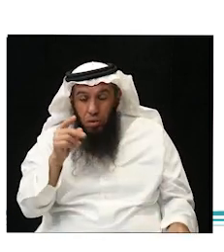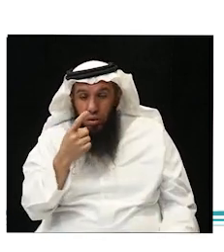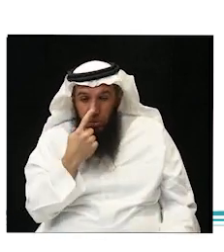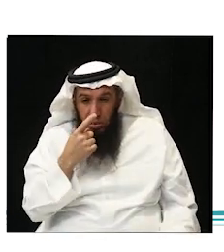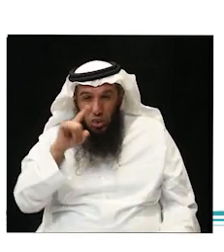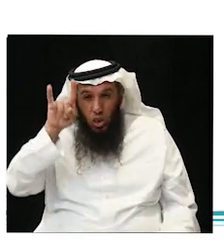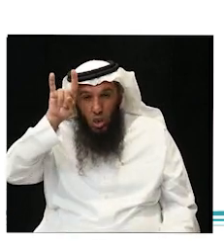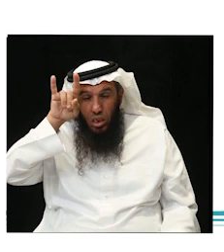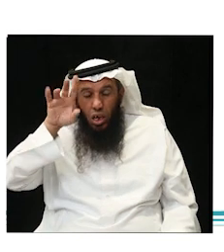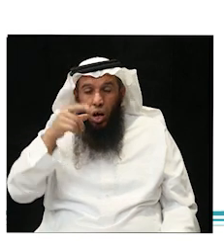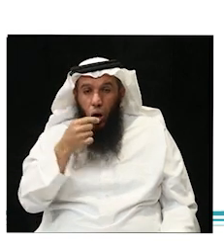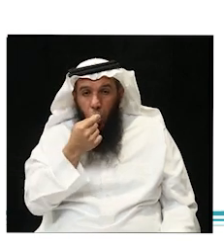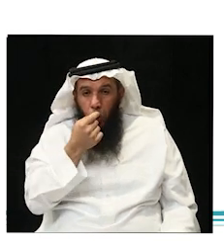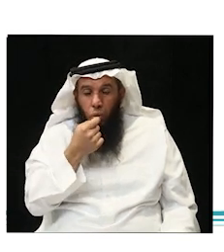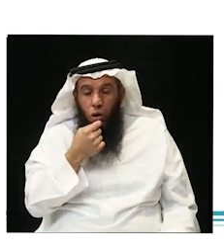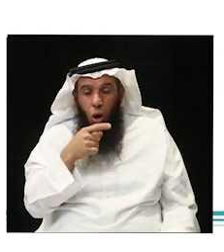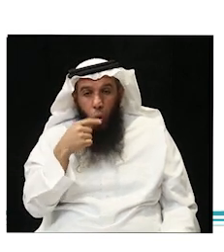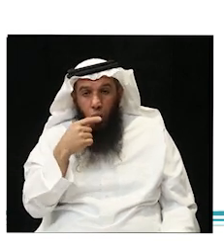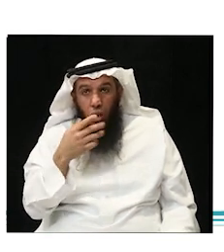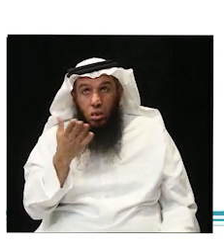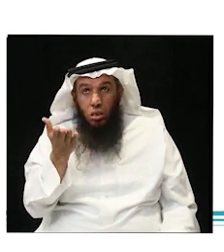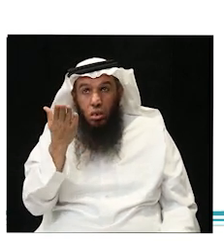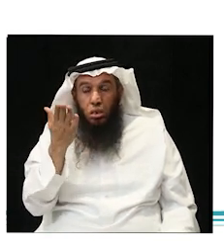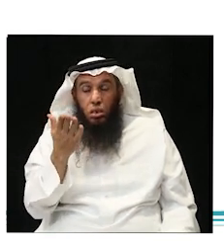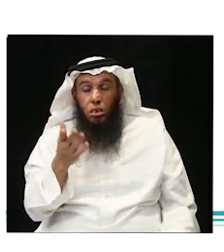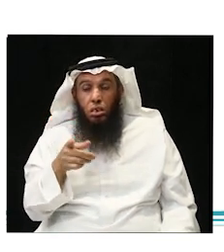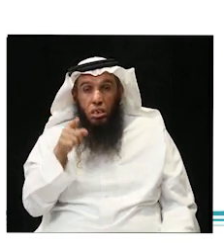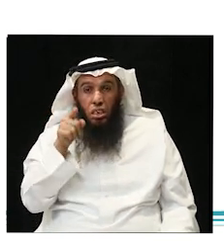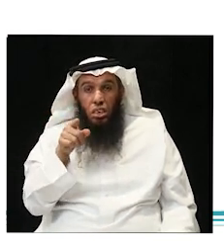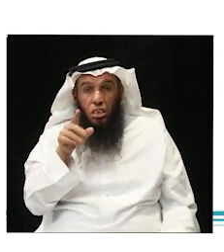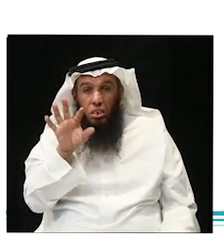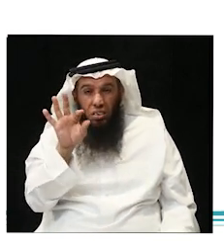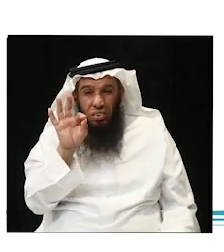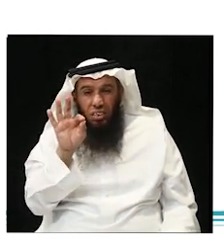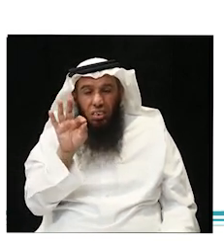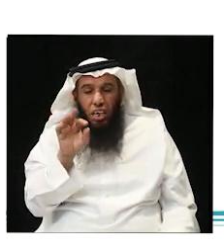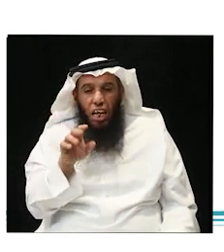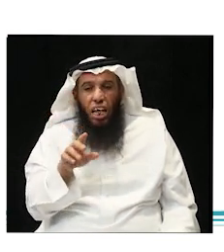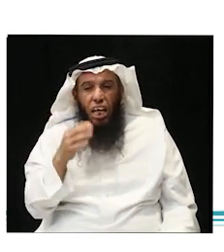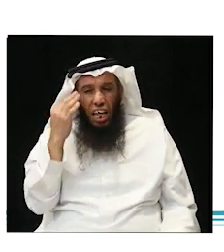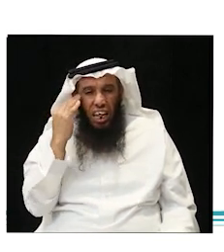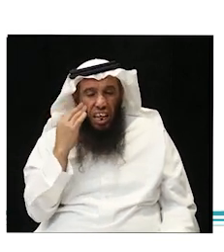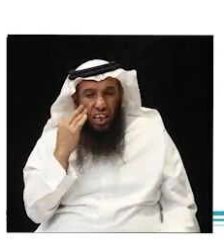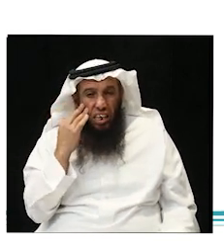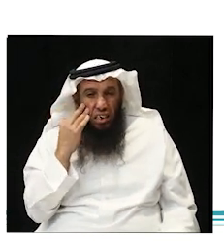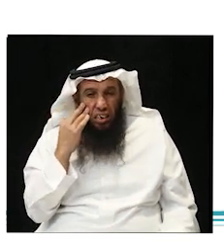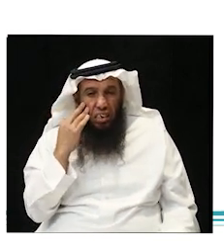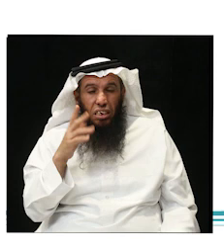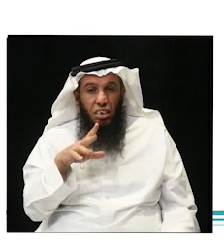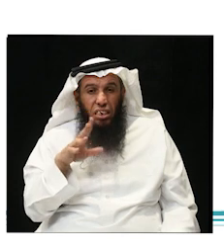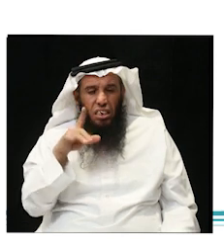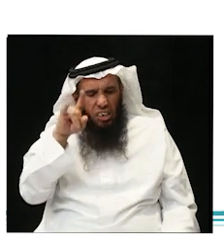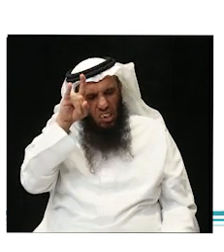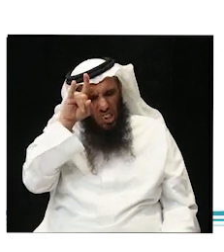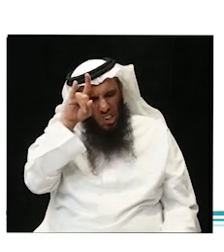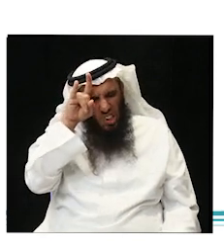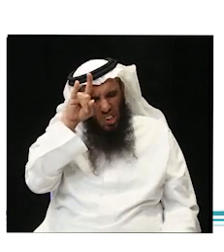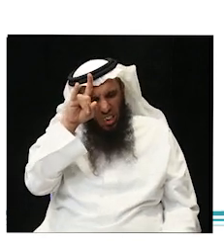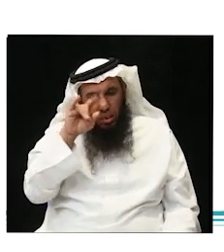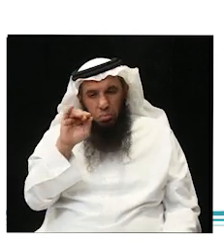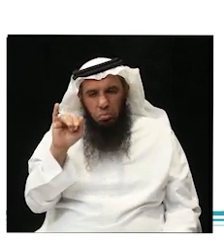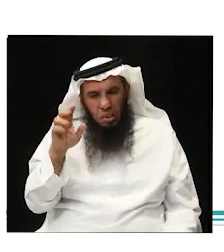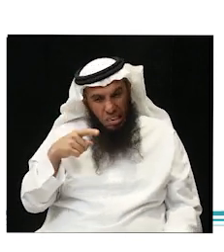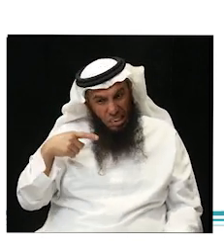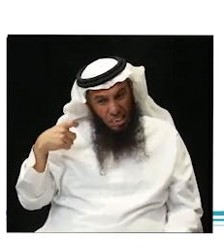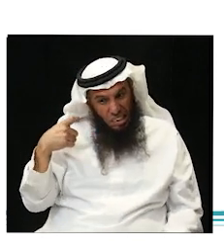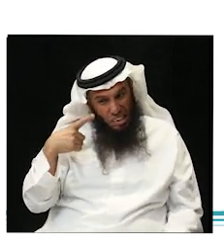إلا شيطانا مريدا لعنه الله وقال لأتخذن من عبادك نصيبا مفروضا.